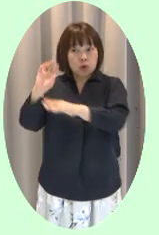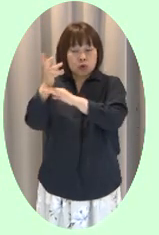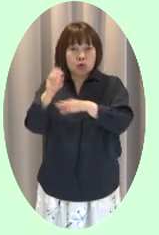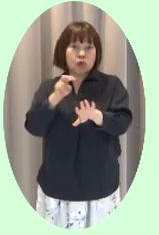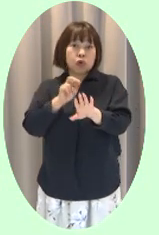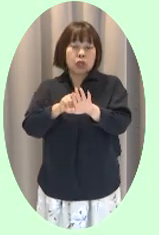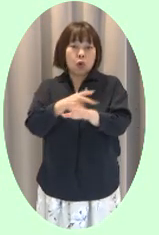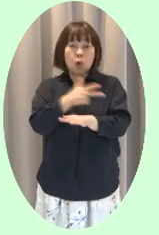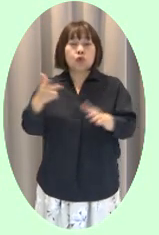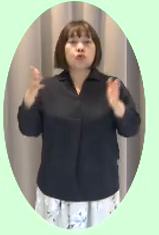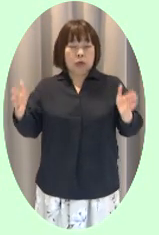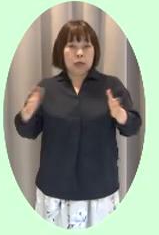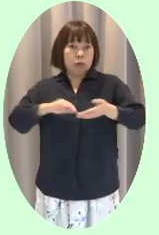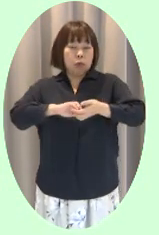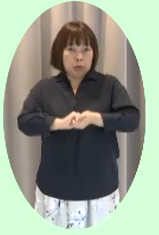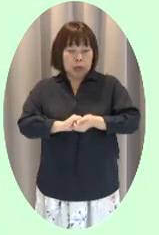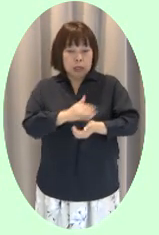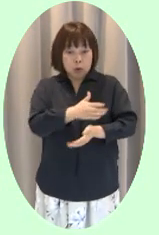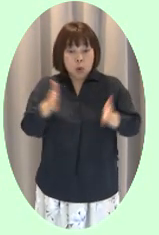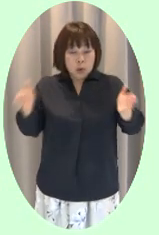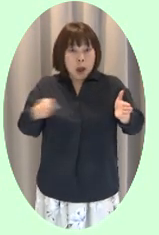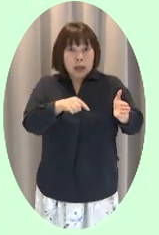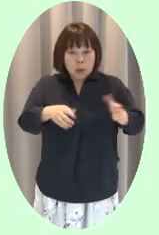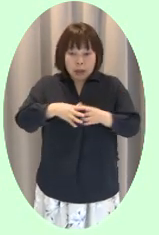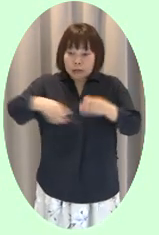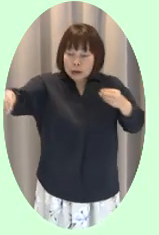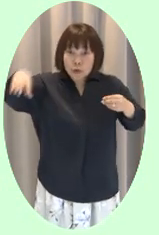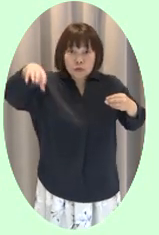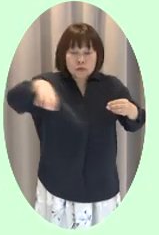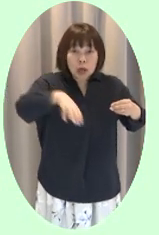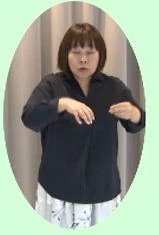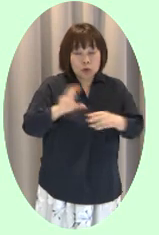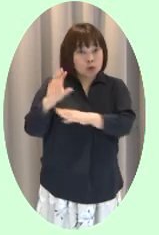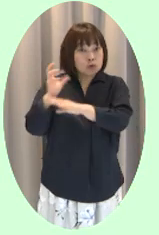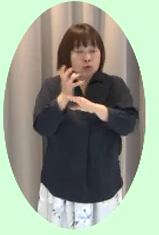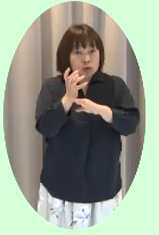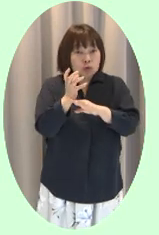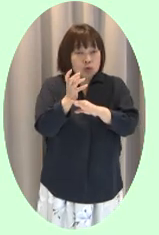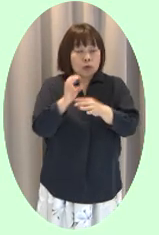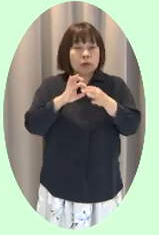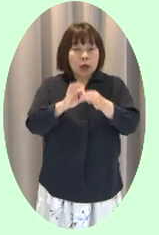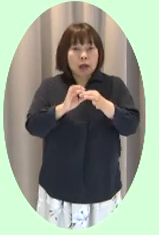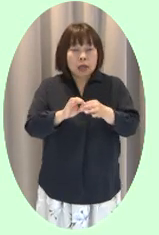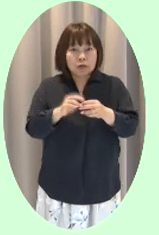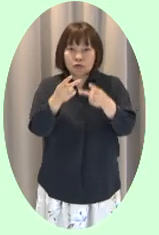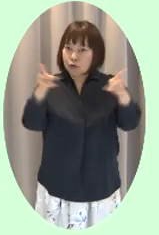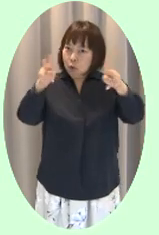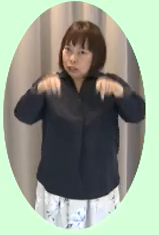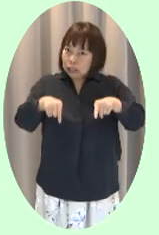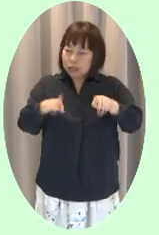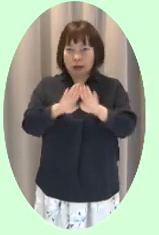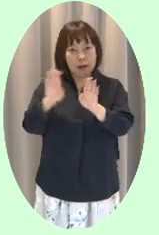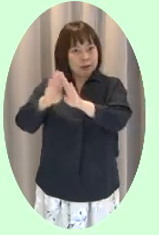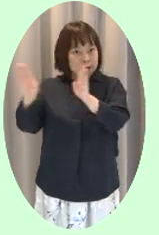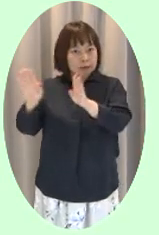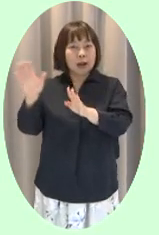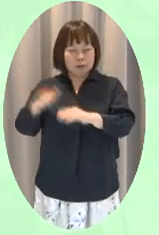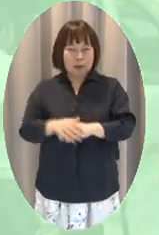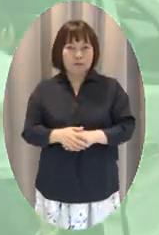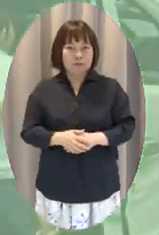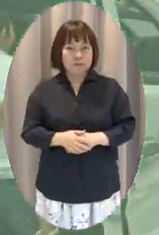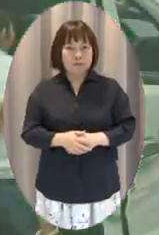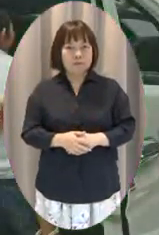め、期間中は全国各地で救急に関するさまざまな行事が開催されています。